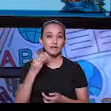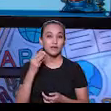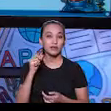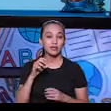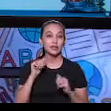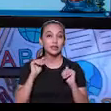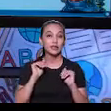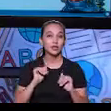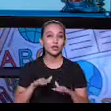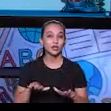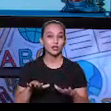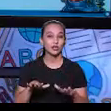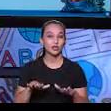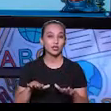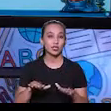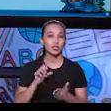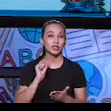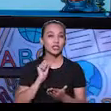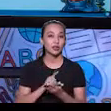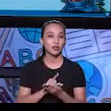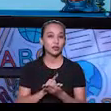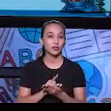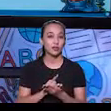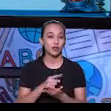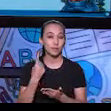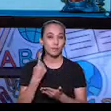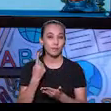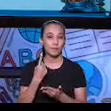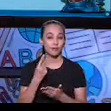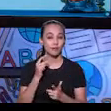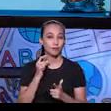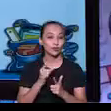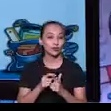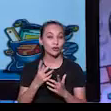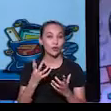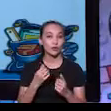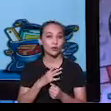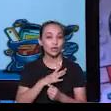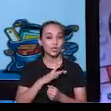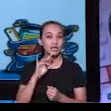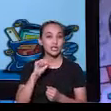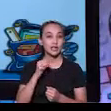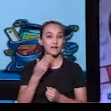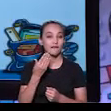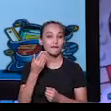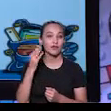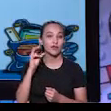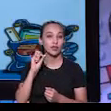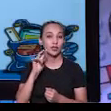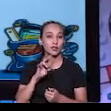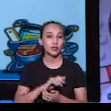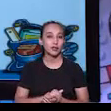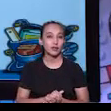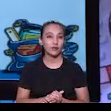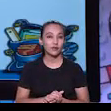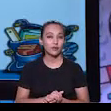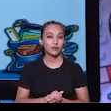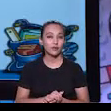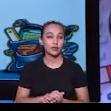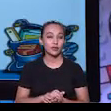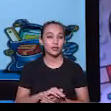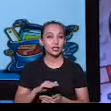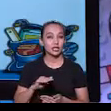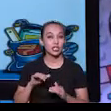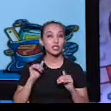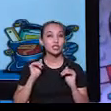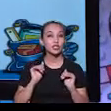Равшан решил задачу. Это первое слово мы взяли. Равшан, существительное. И мы,